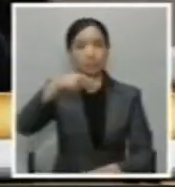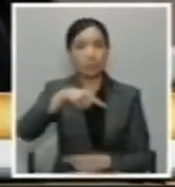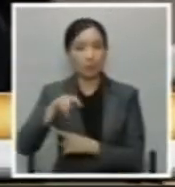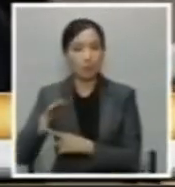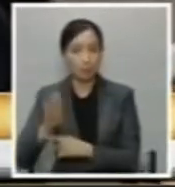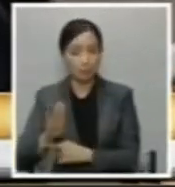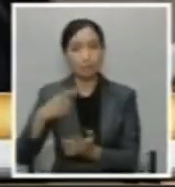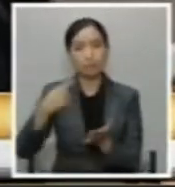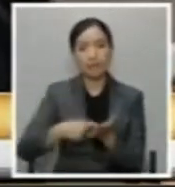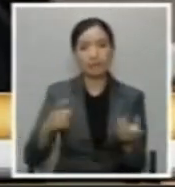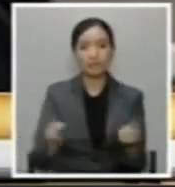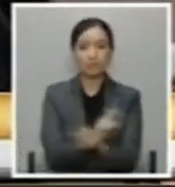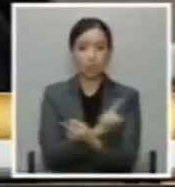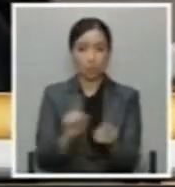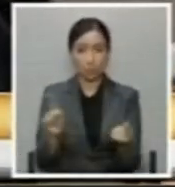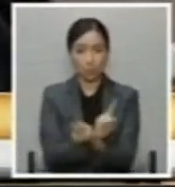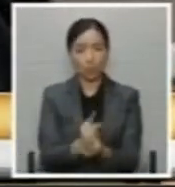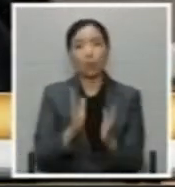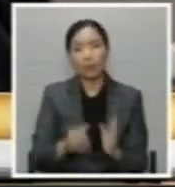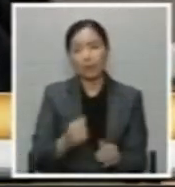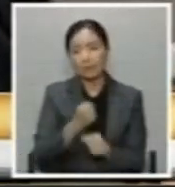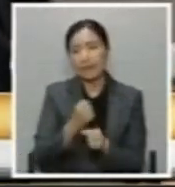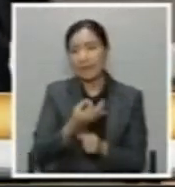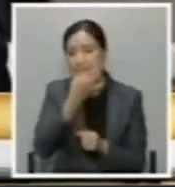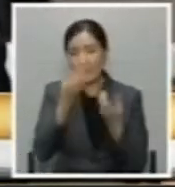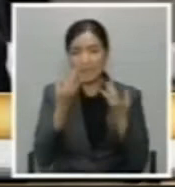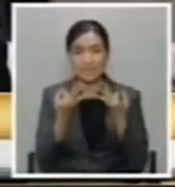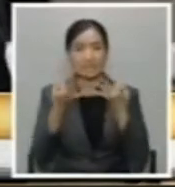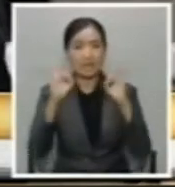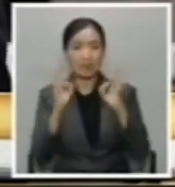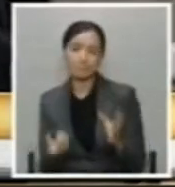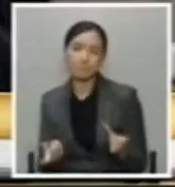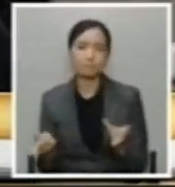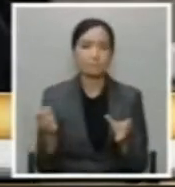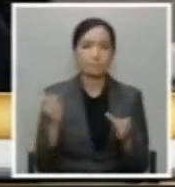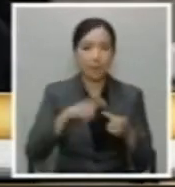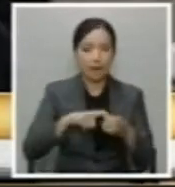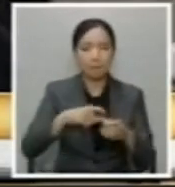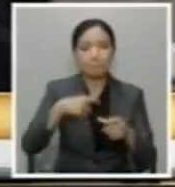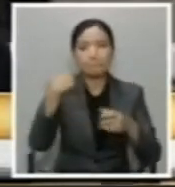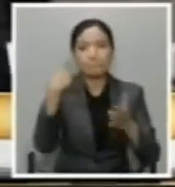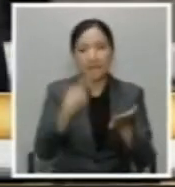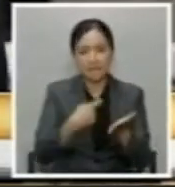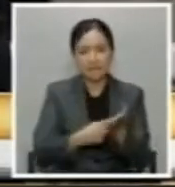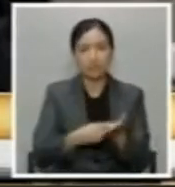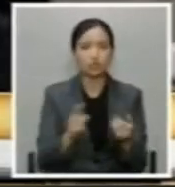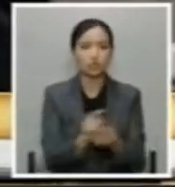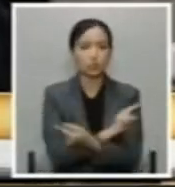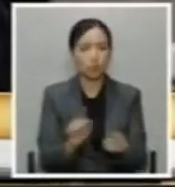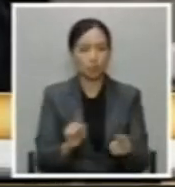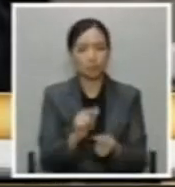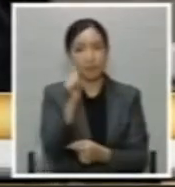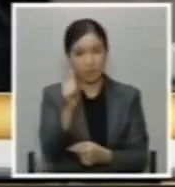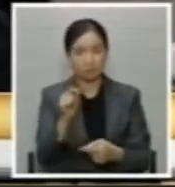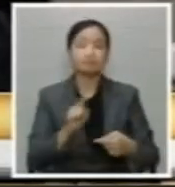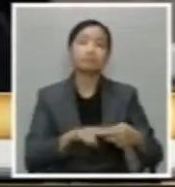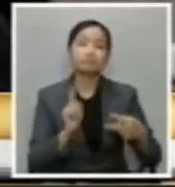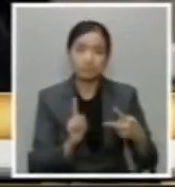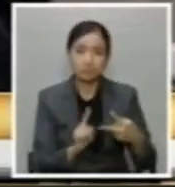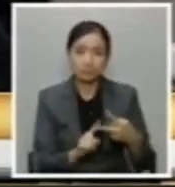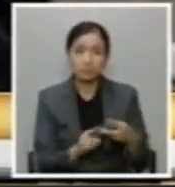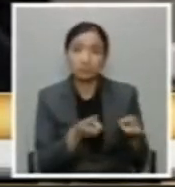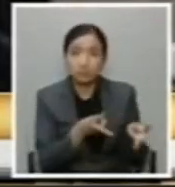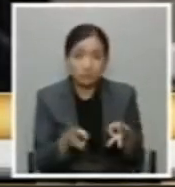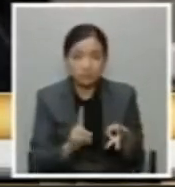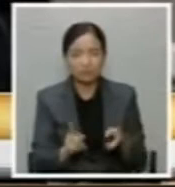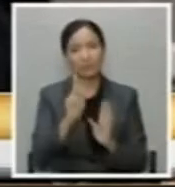ประกันสังคมเพื่อให้ผู้มีอาชีพอิสระสามารถเข้าไปเป็นผู้ประกันตนได้และมาตรการสำคัญอีกมาตรการหนึ่งก็คือการ